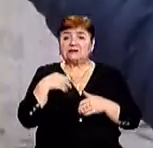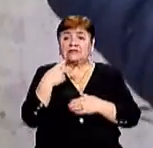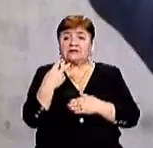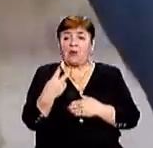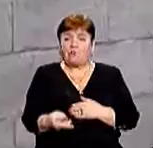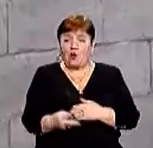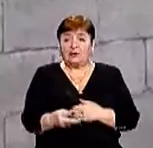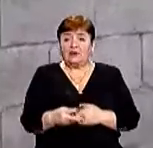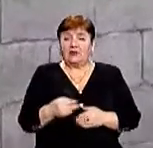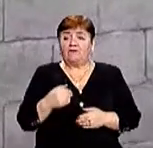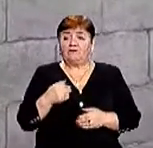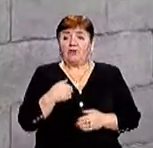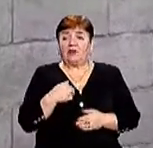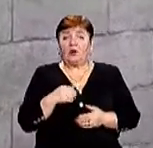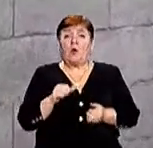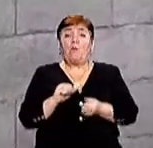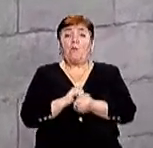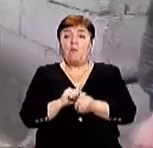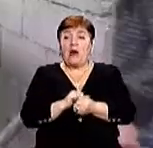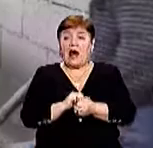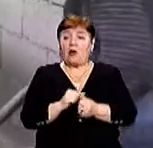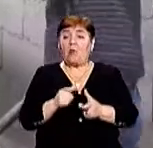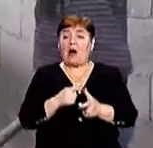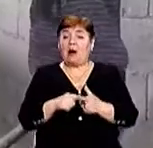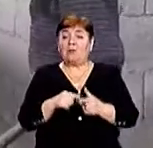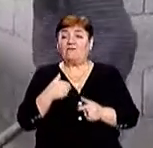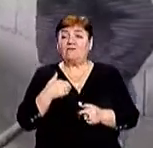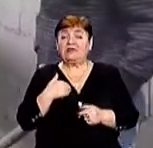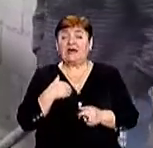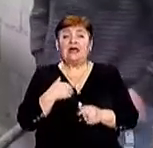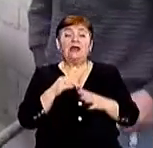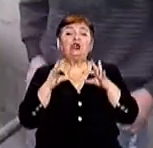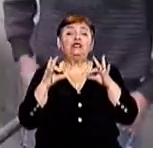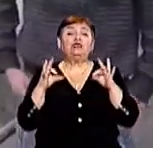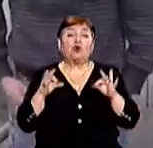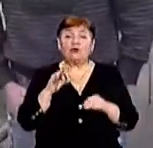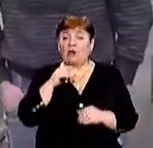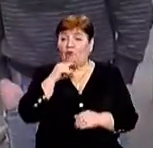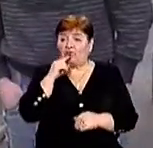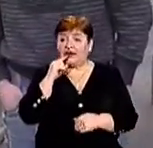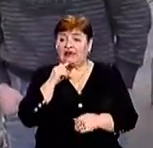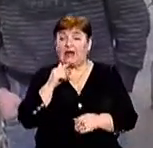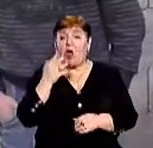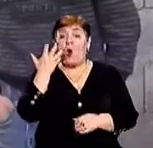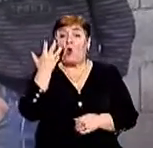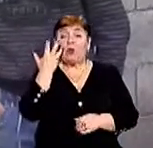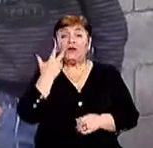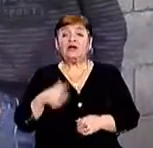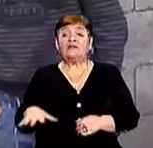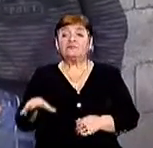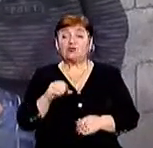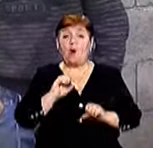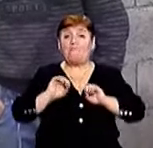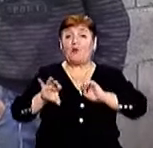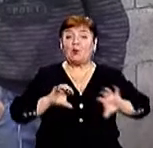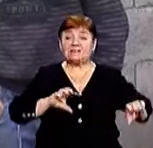вже мали проявити бумагу, ні, що общу. Вони раз не казали нич, а вже на кінці, коли вже все